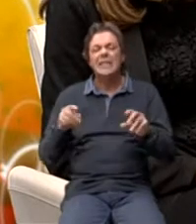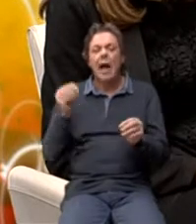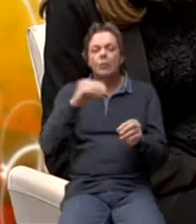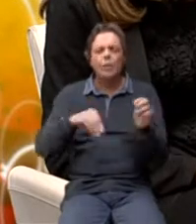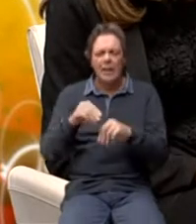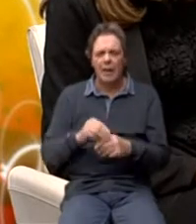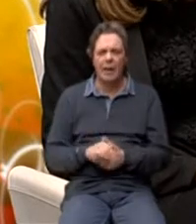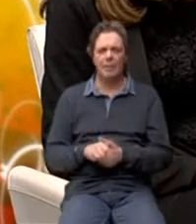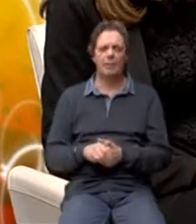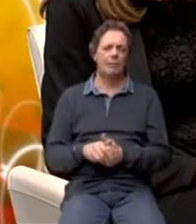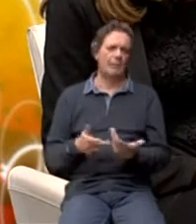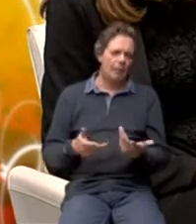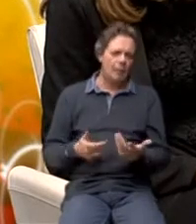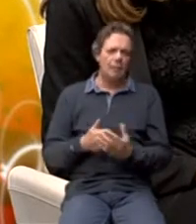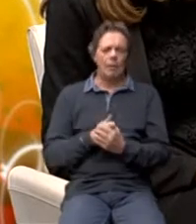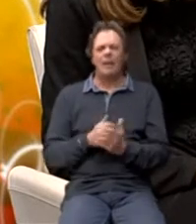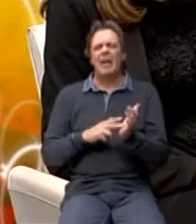i nitrite